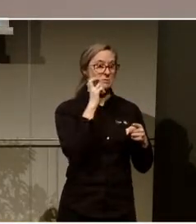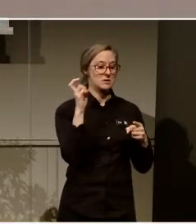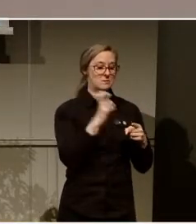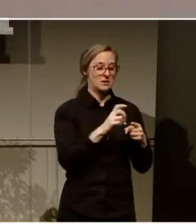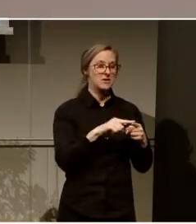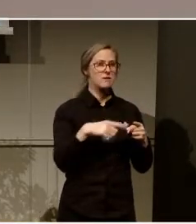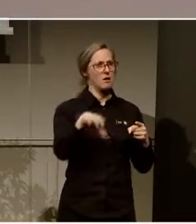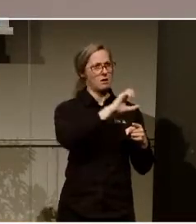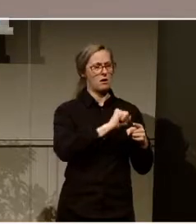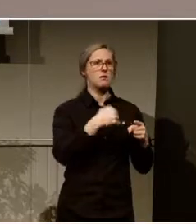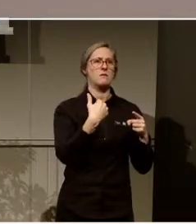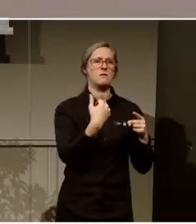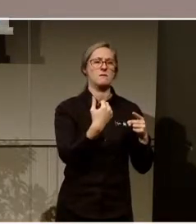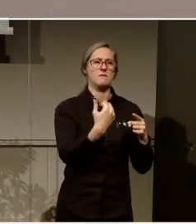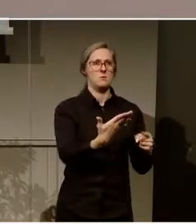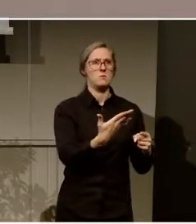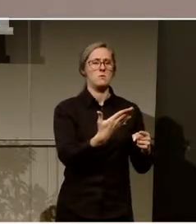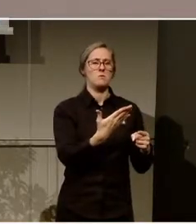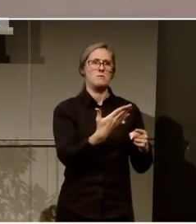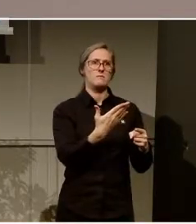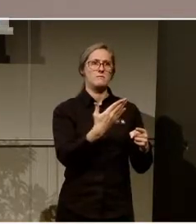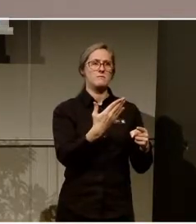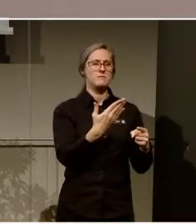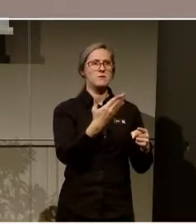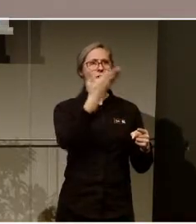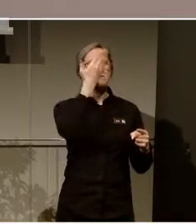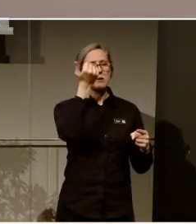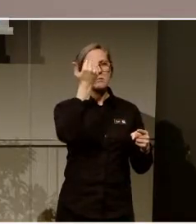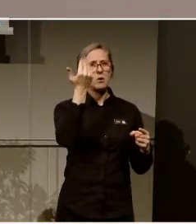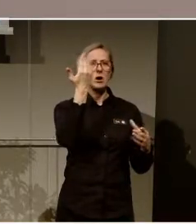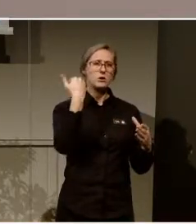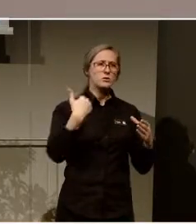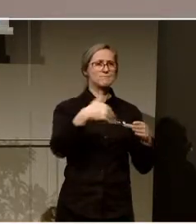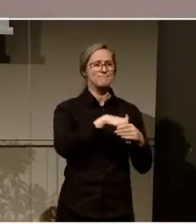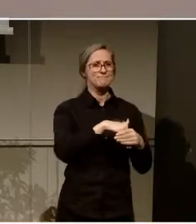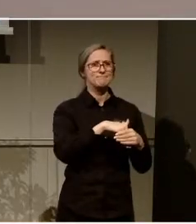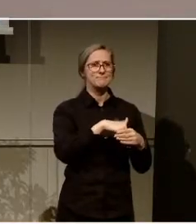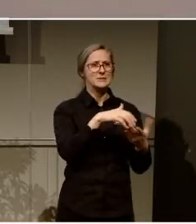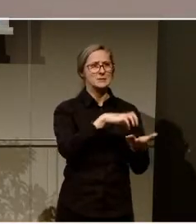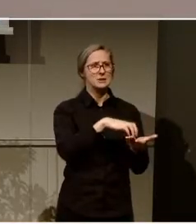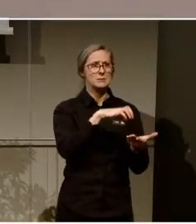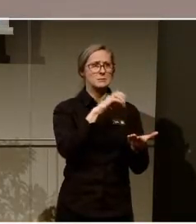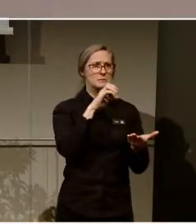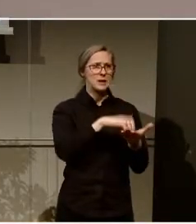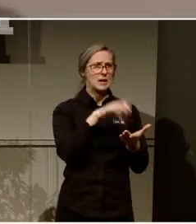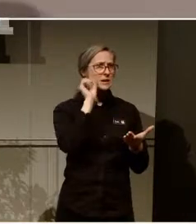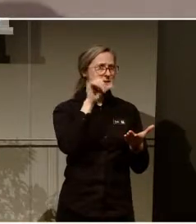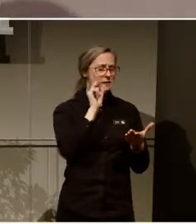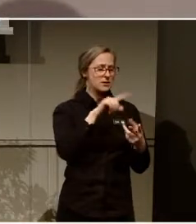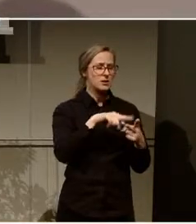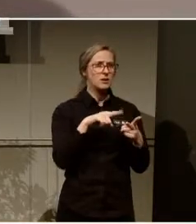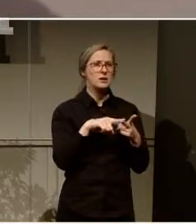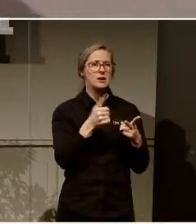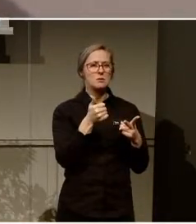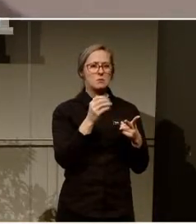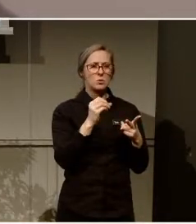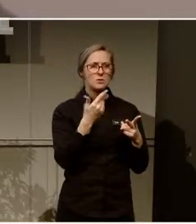delaktighetsperspektivet, att alla ska ha förmågan att delta i ett digitalt samhälle. Det andra spåret är modernisering